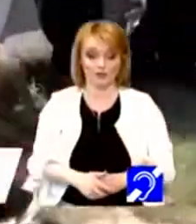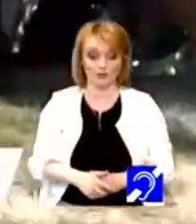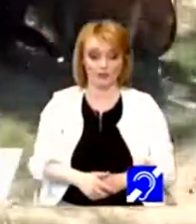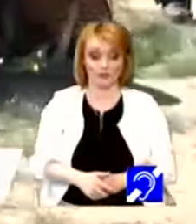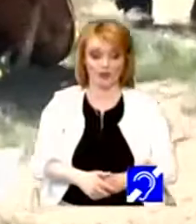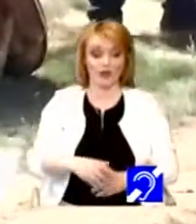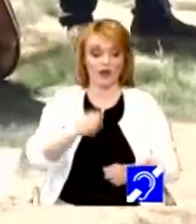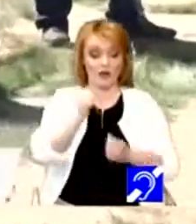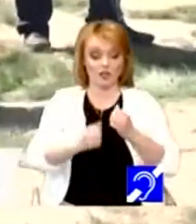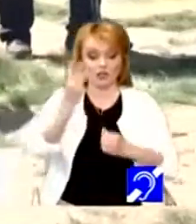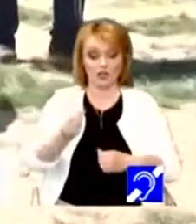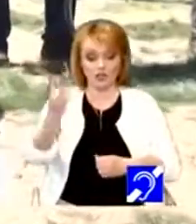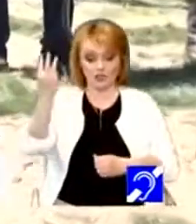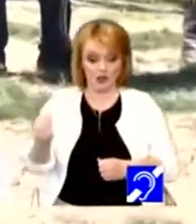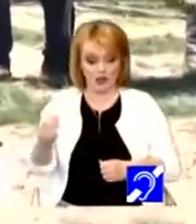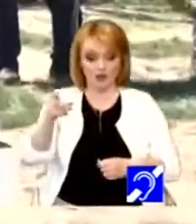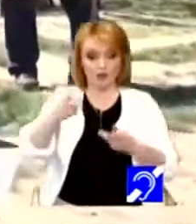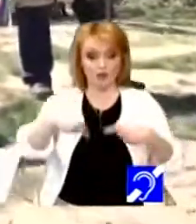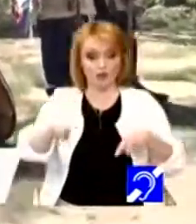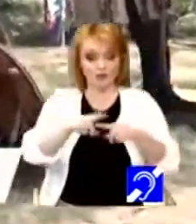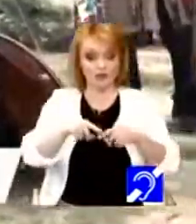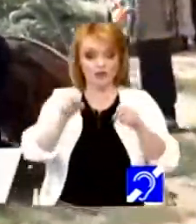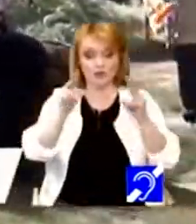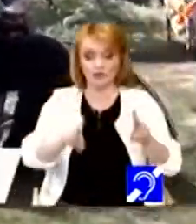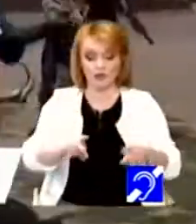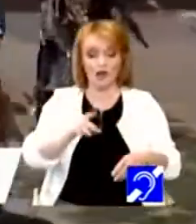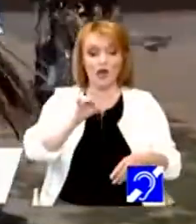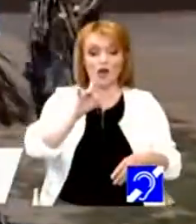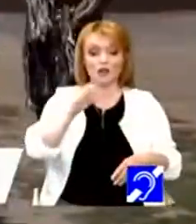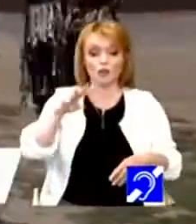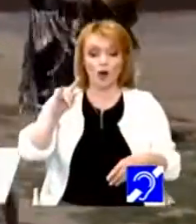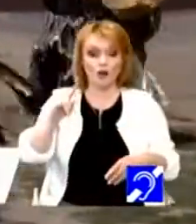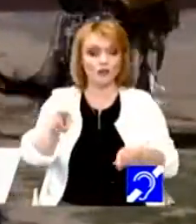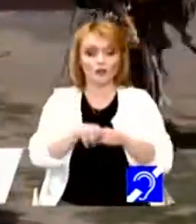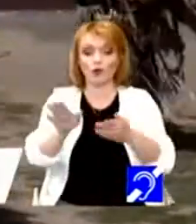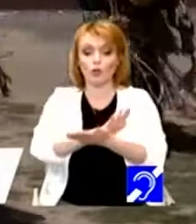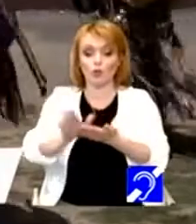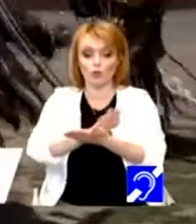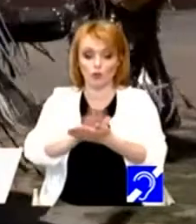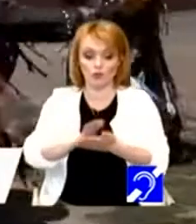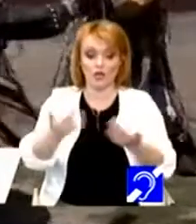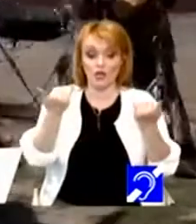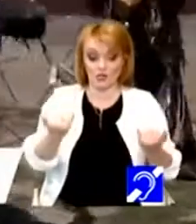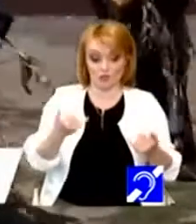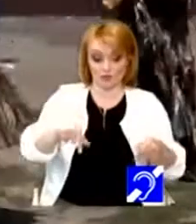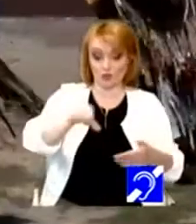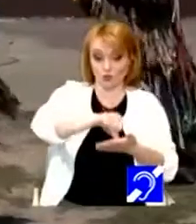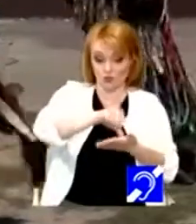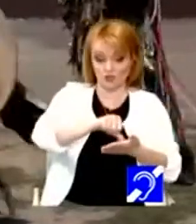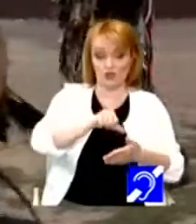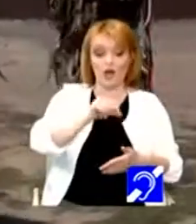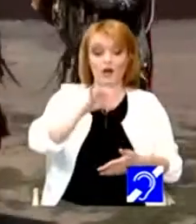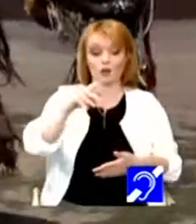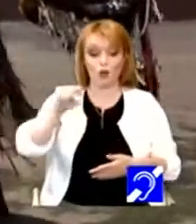Din 3 în 3 zile, aceștia organizează ritualuri de purificare. Chiar acum asistăm la un ritual șamanic